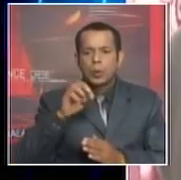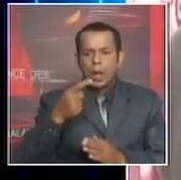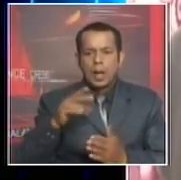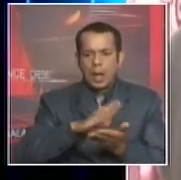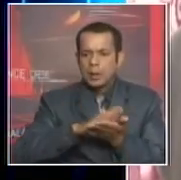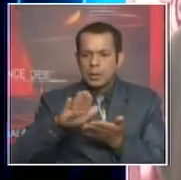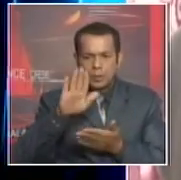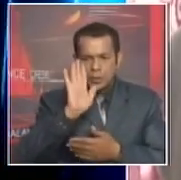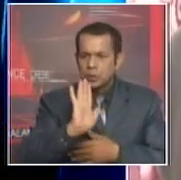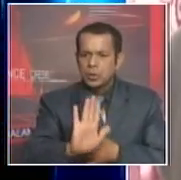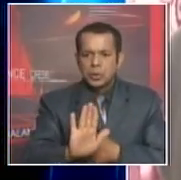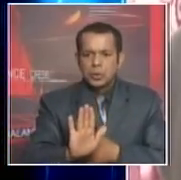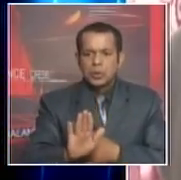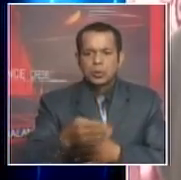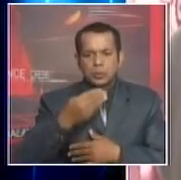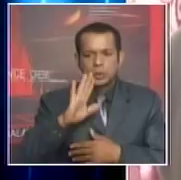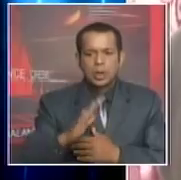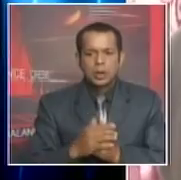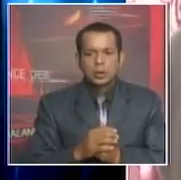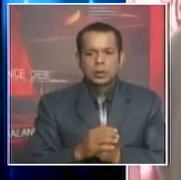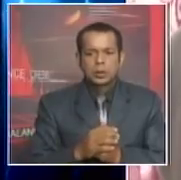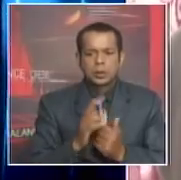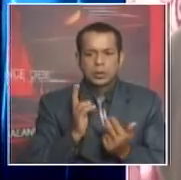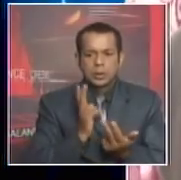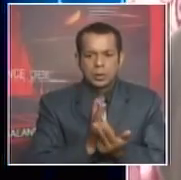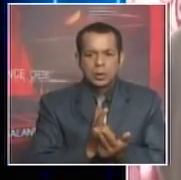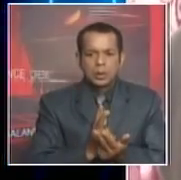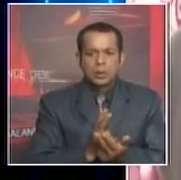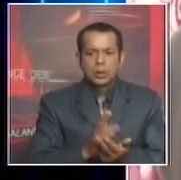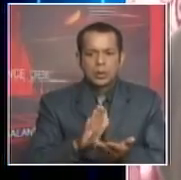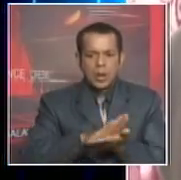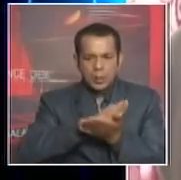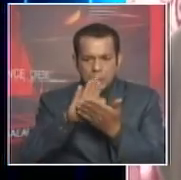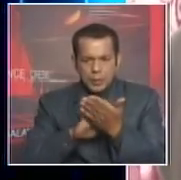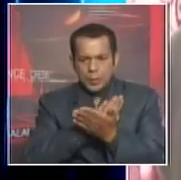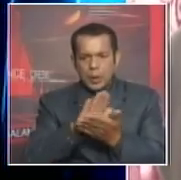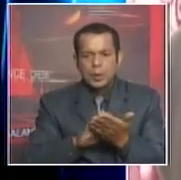गर्ने, राम्रो पार्ने त त्यो त हाम्रो हुनै छ। अब जस्तो दसैँको अगाडि घर लिपपोत गर्ने, यता